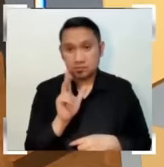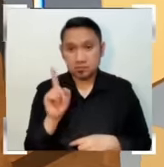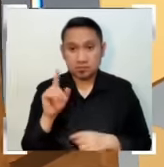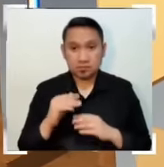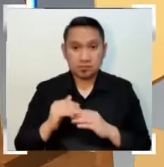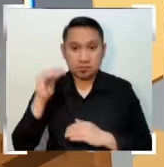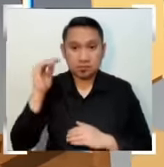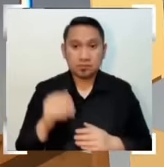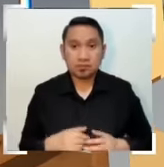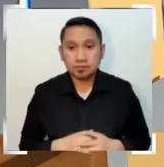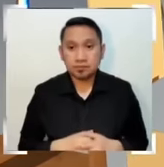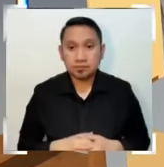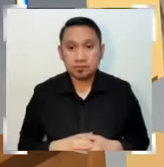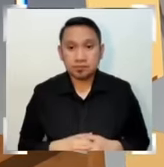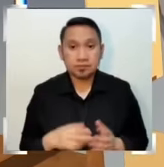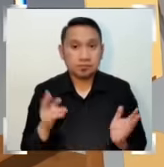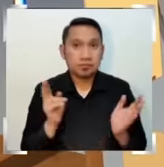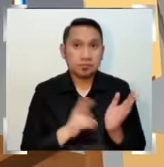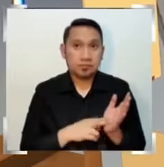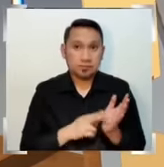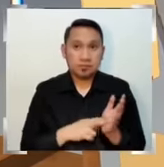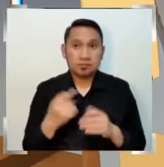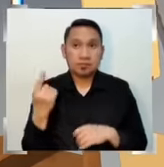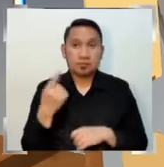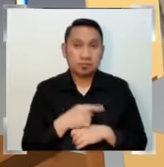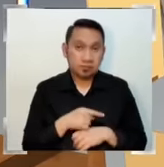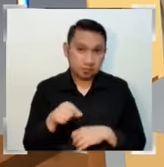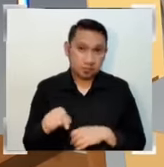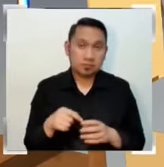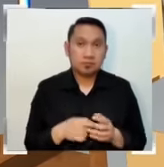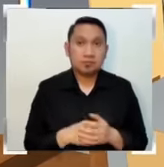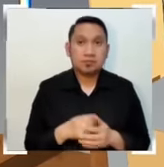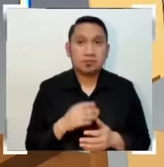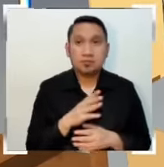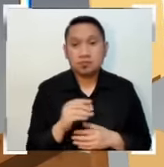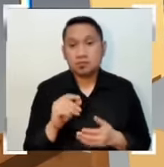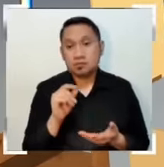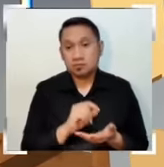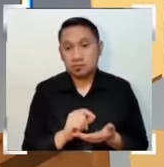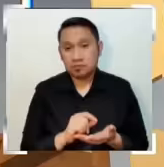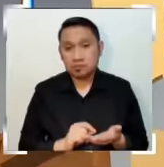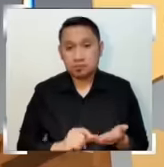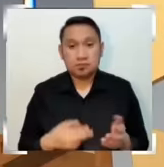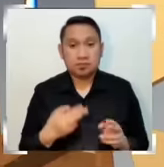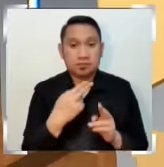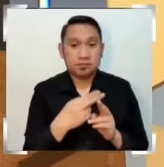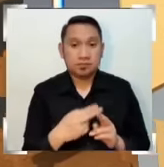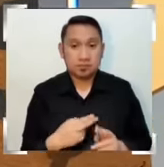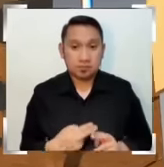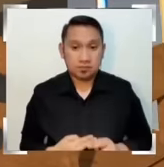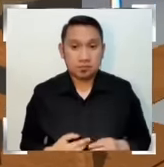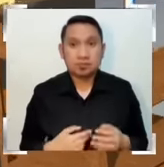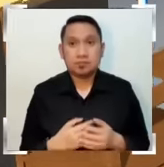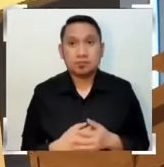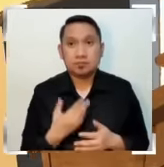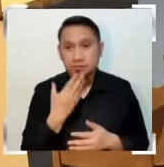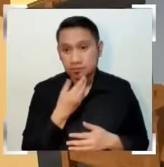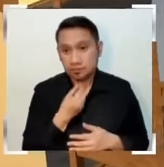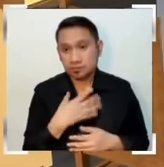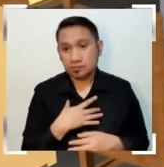pataas. Pumirma sa Election Day Computerized Voters List at isulat sa balota ang pangalan ng kandidatong nais